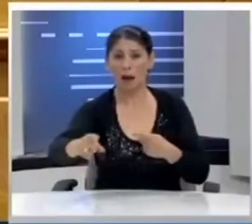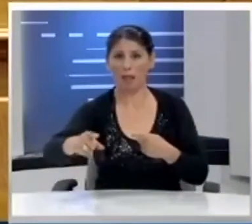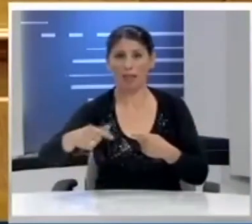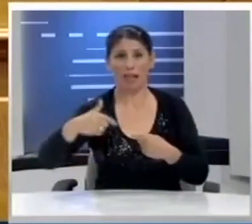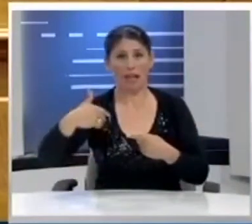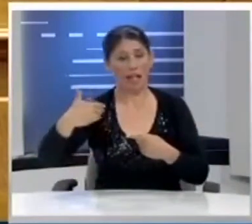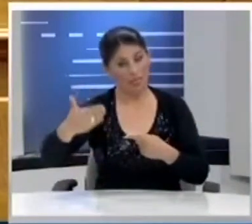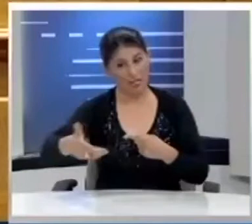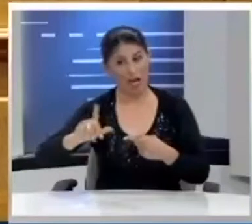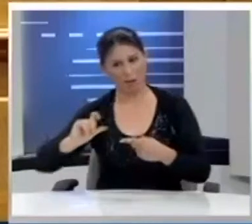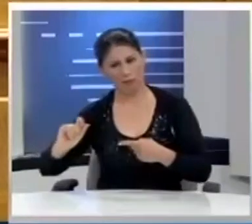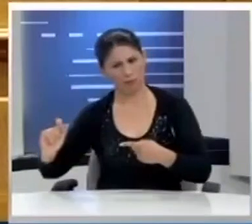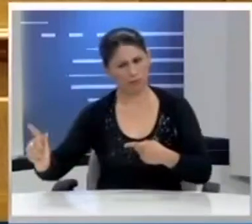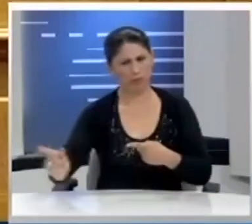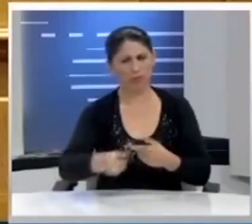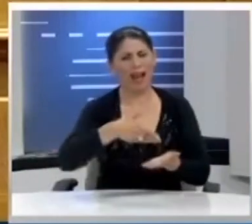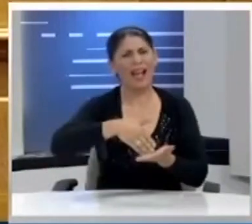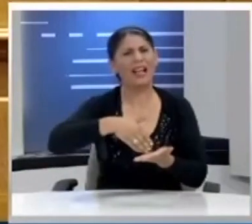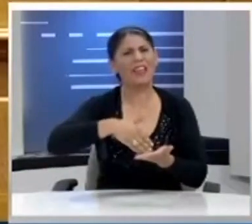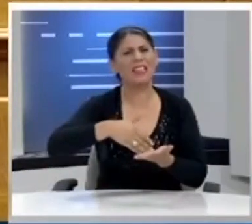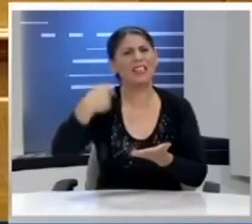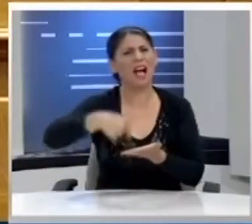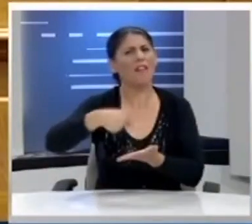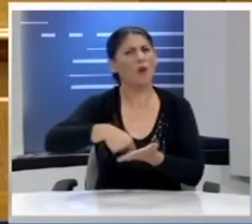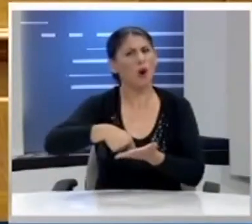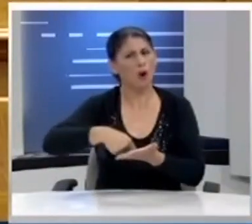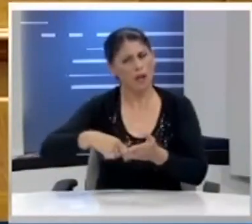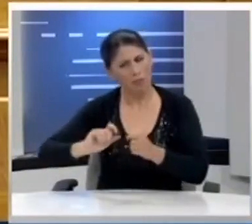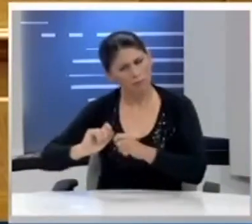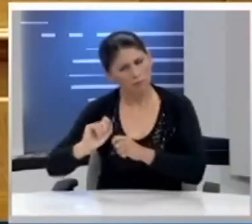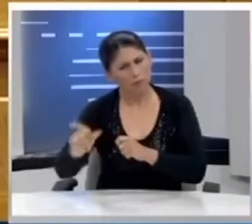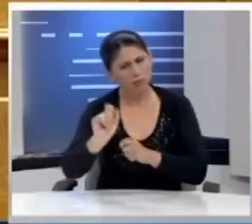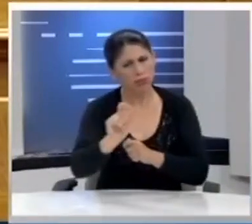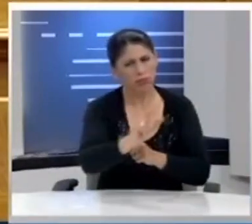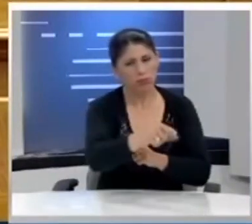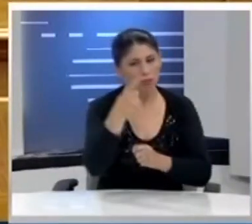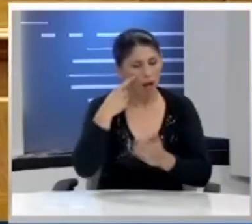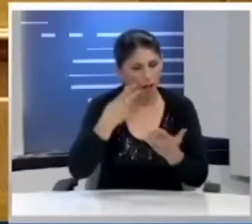έχουν αποσταλεί τα εκαθαριστικά τους ελαφρύνσεις στη φορολογία της ακίνητης περιουσίας τους.